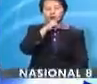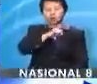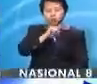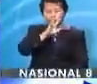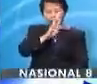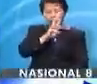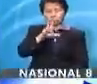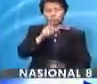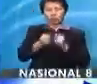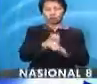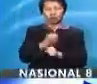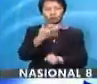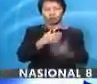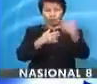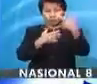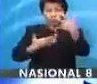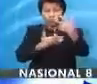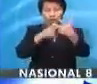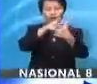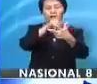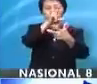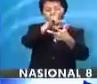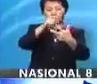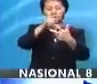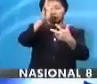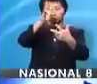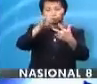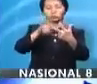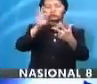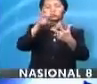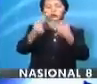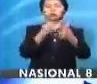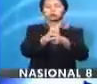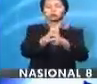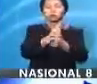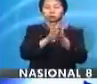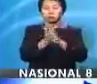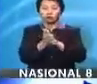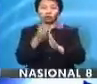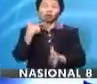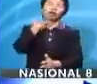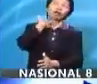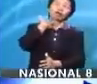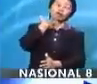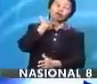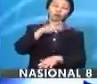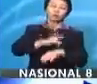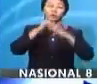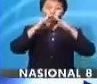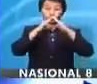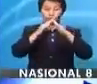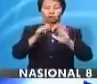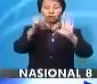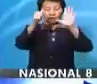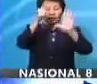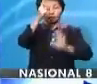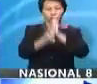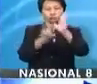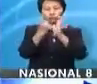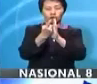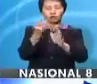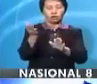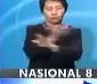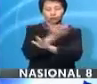tahun selain tiga anaknya berusia 3, 7 dan 9 tahun dijadikan tebusan di rumah lebih 6 jam